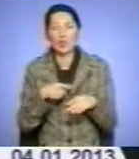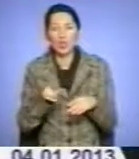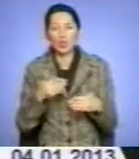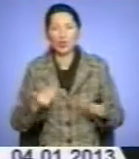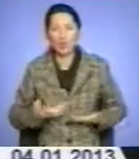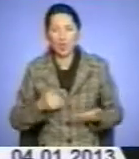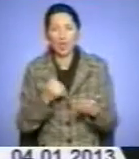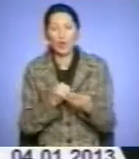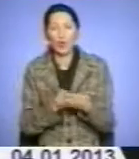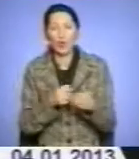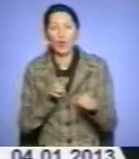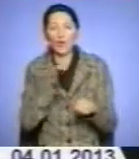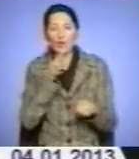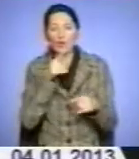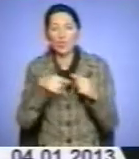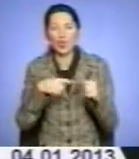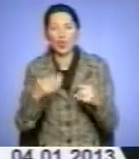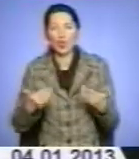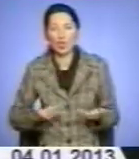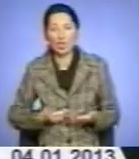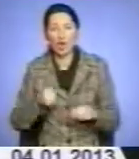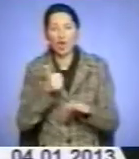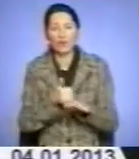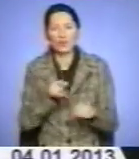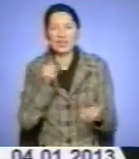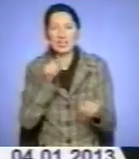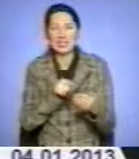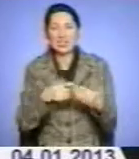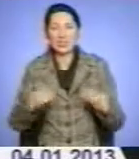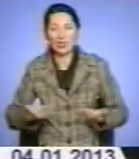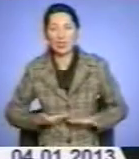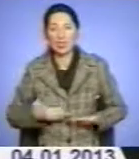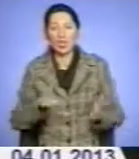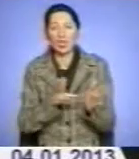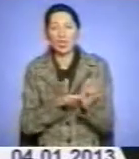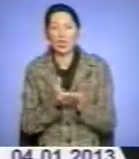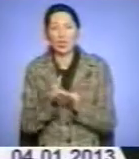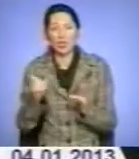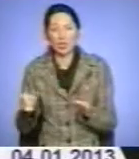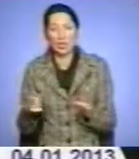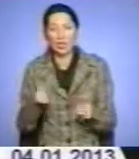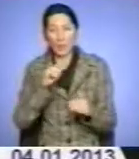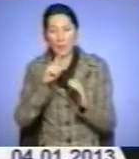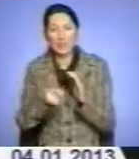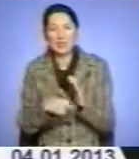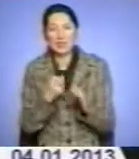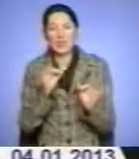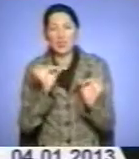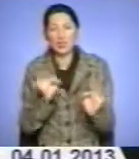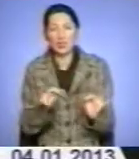що головна ціль в житті християнина – пізнати істину. І от якраз в покаянні ми